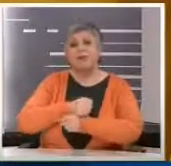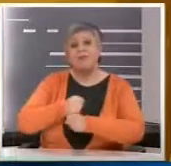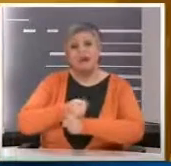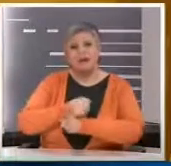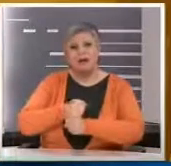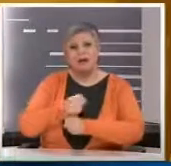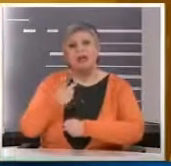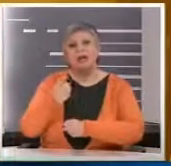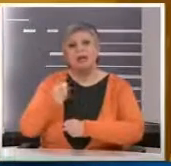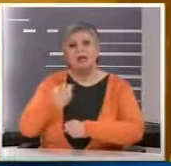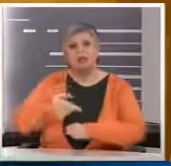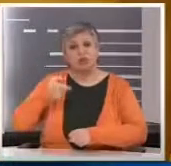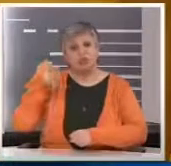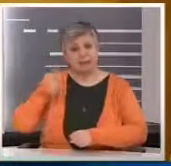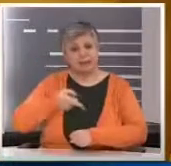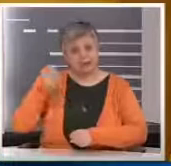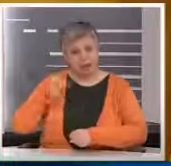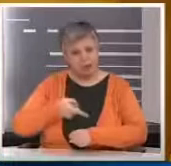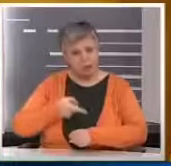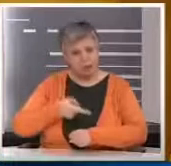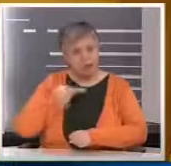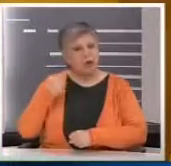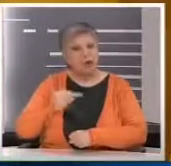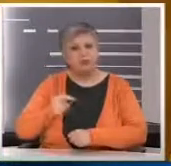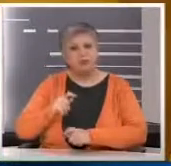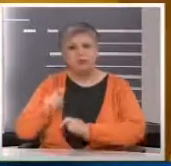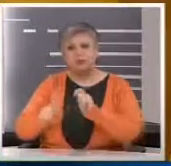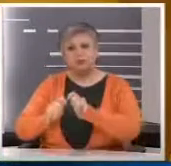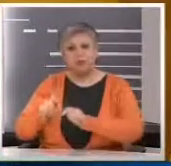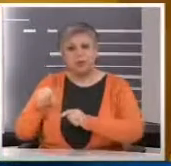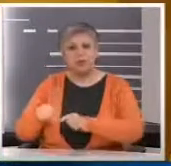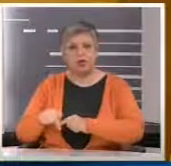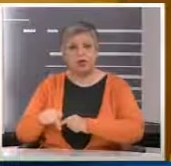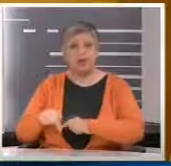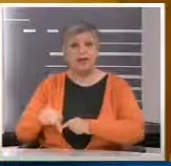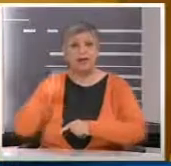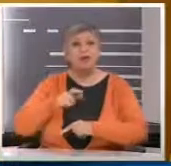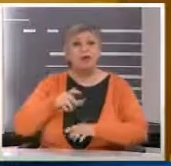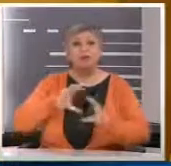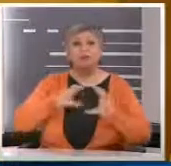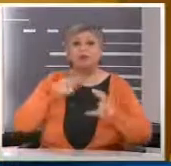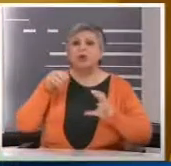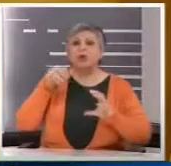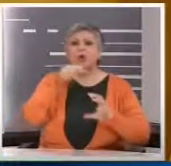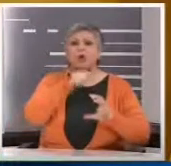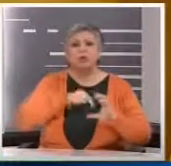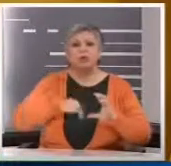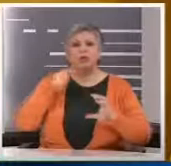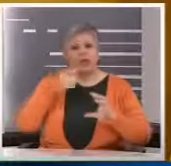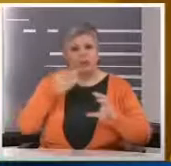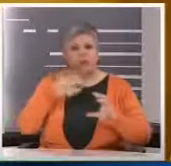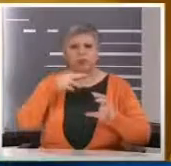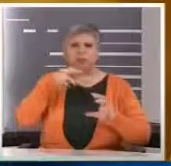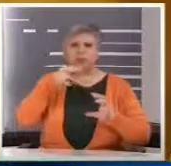στο 20%, ενώ στις υπόλοιπες χώρες αυτή η συμμετοχή των γενοσίμων φαρμάκων φτάνει σε πολύ